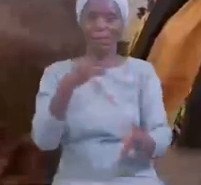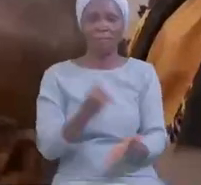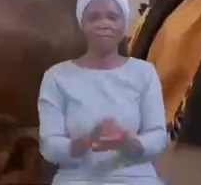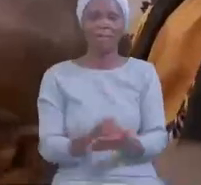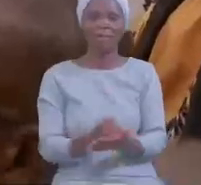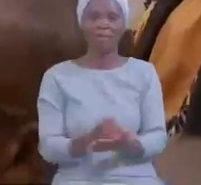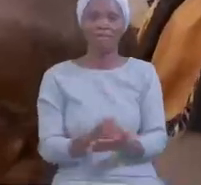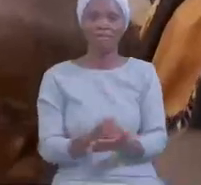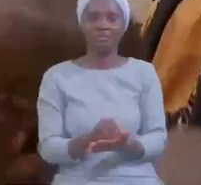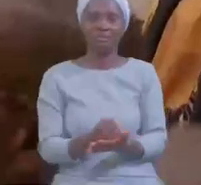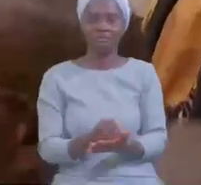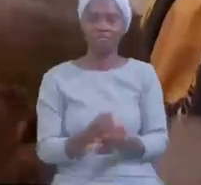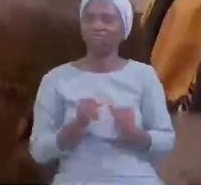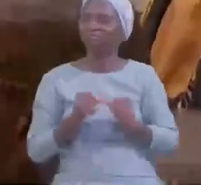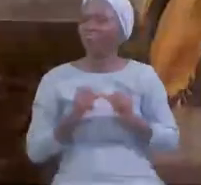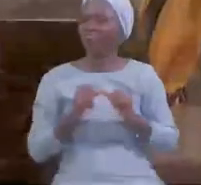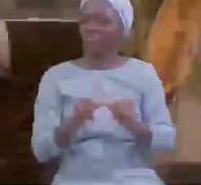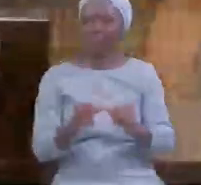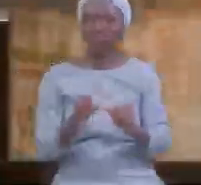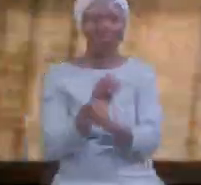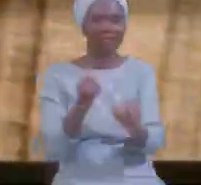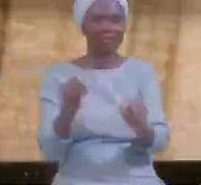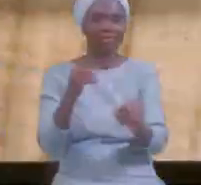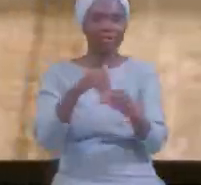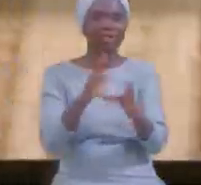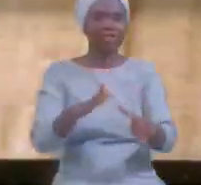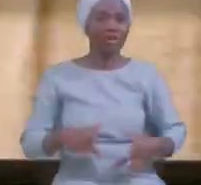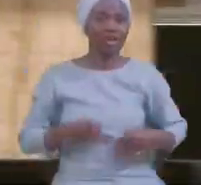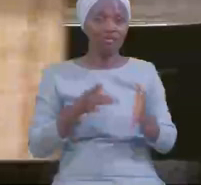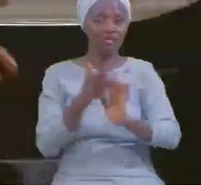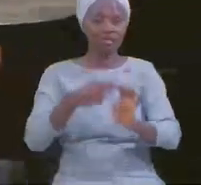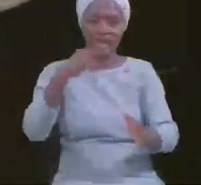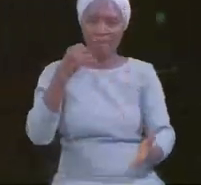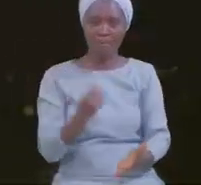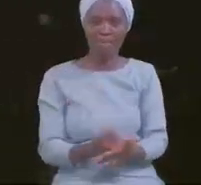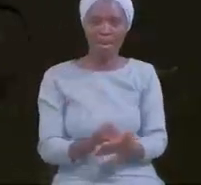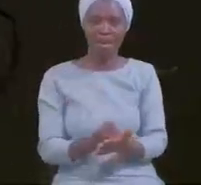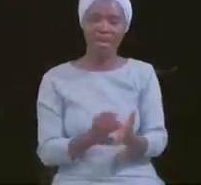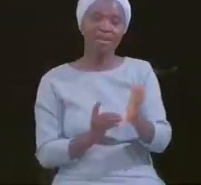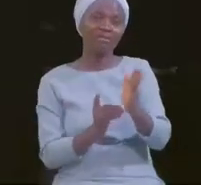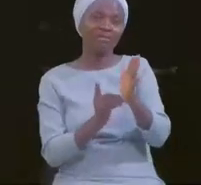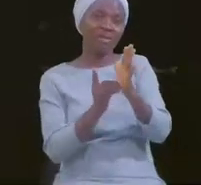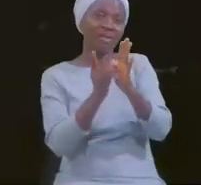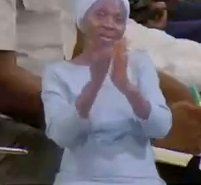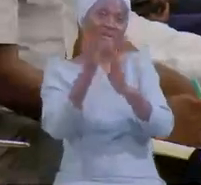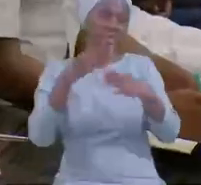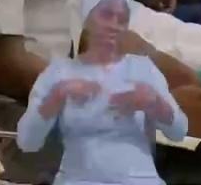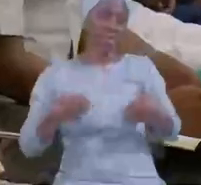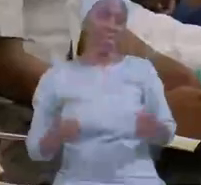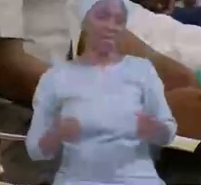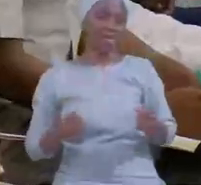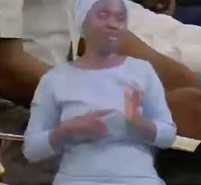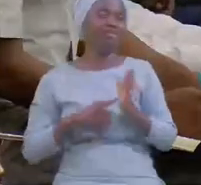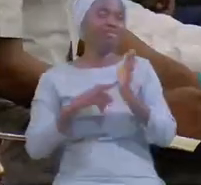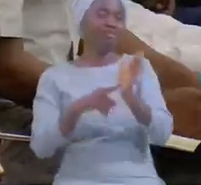Il y aura le salut ferme dans votre vie. La guérison dynamique, la